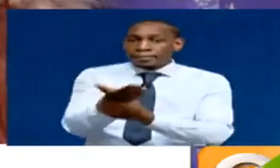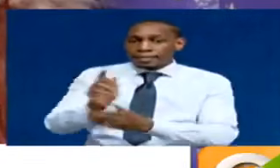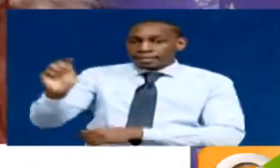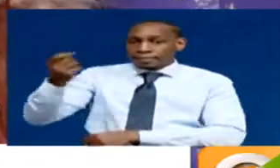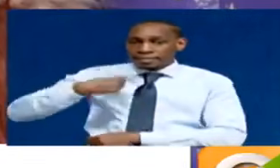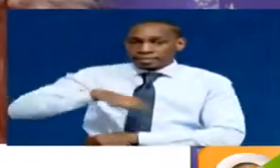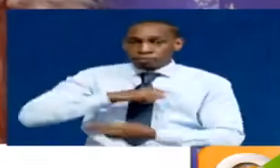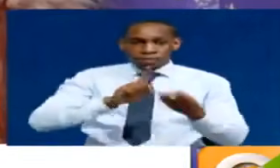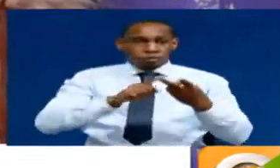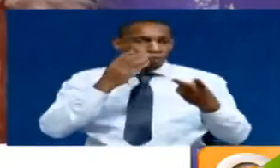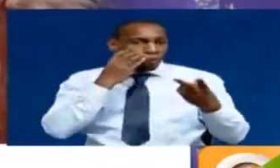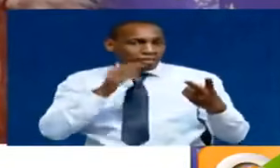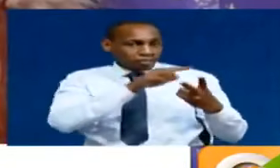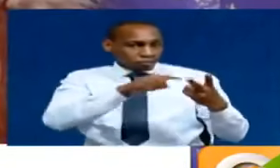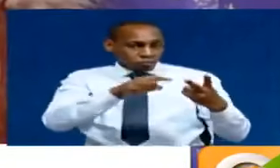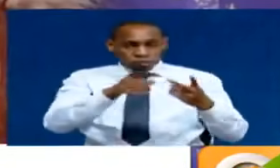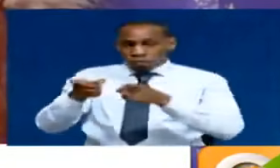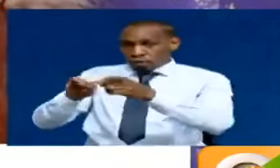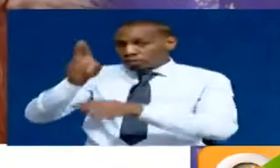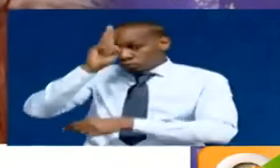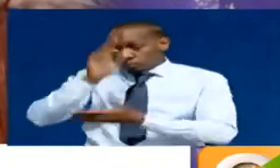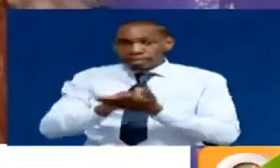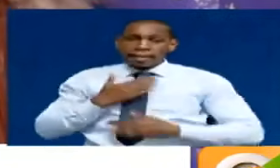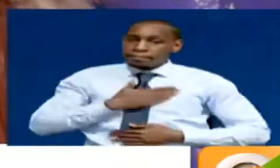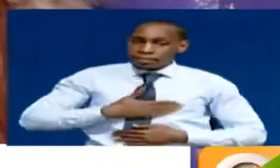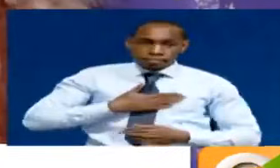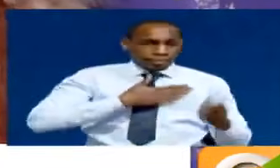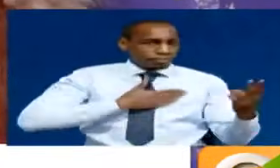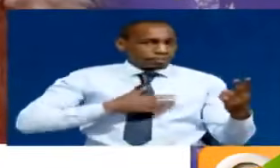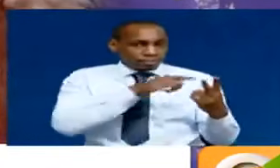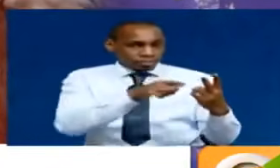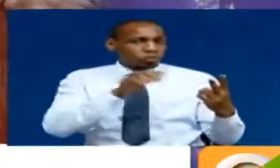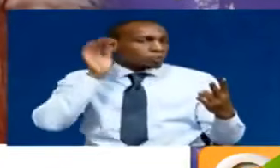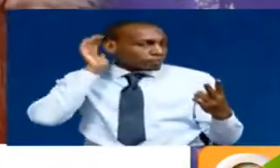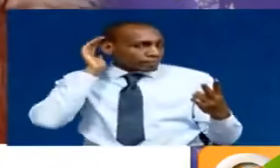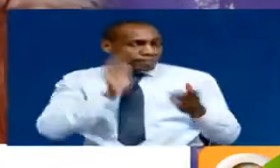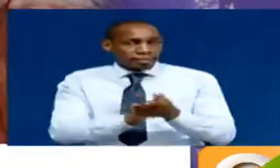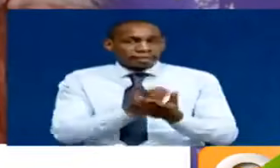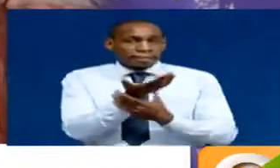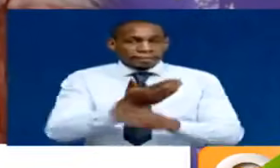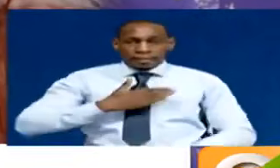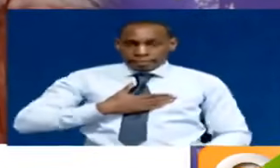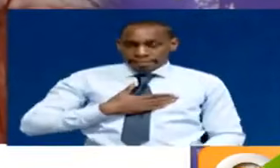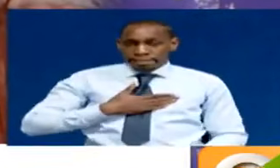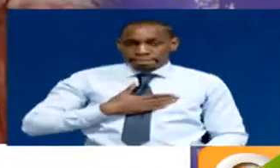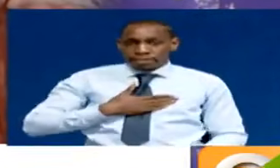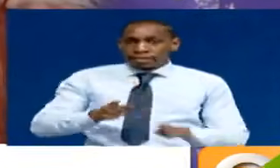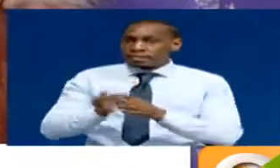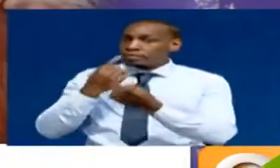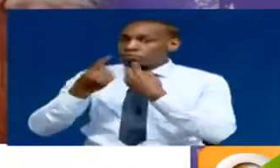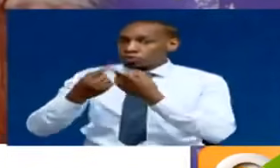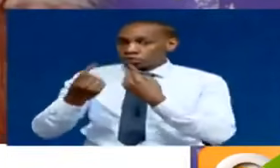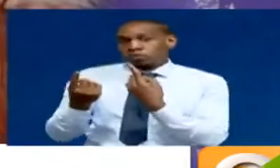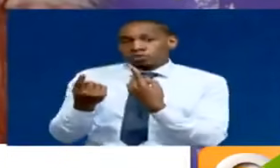president wetu na Matiang'i mbele ndio anawasimamia, tafadhali asikie haki yetu na